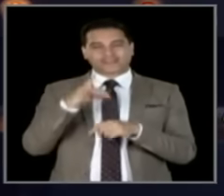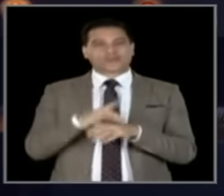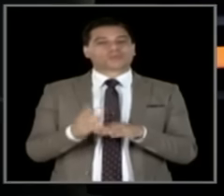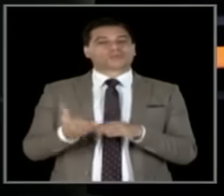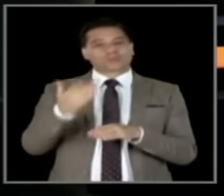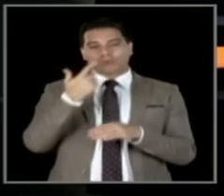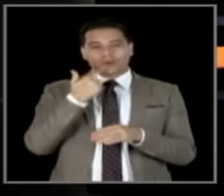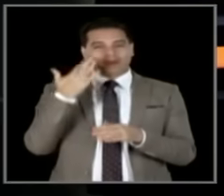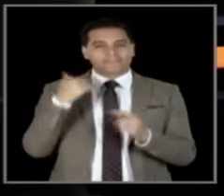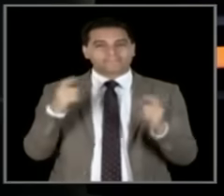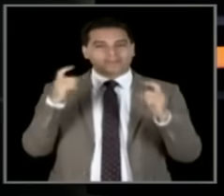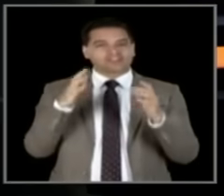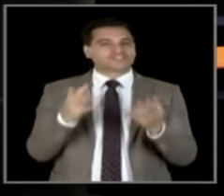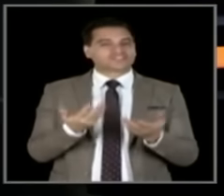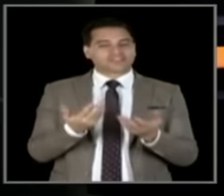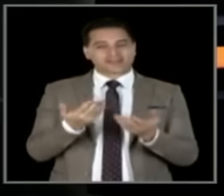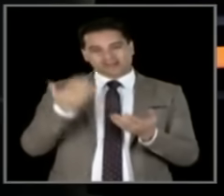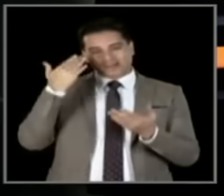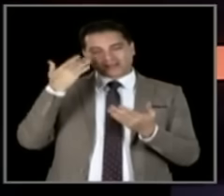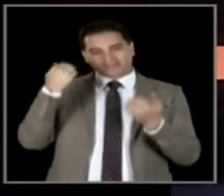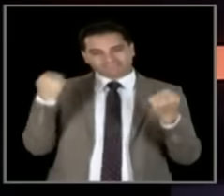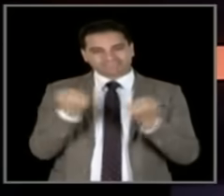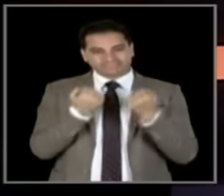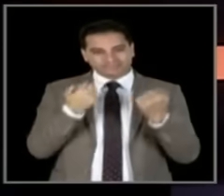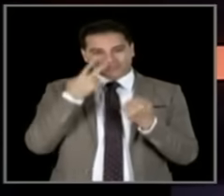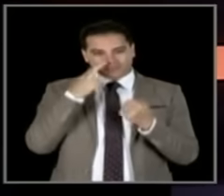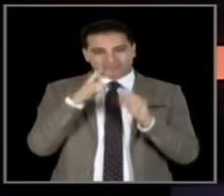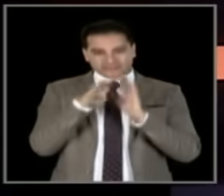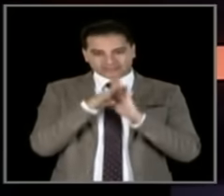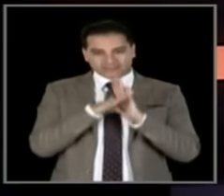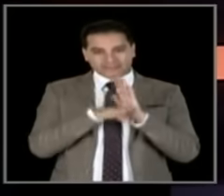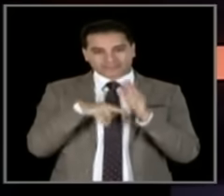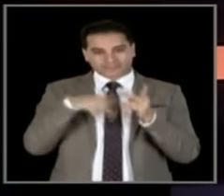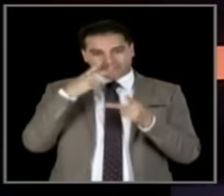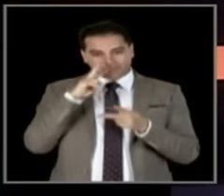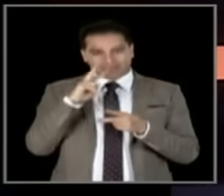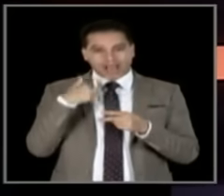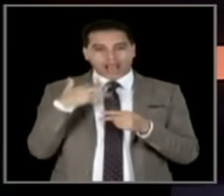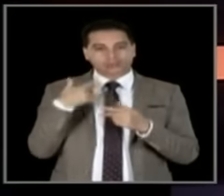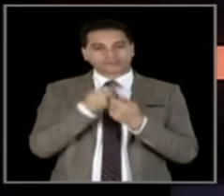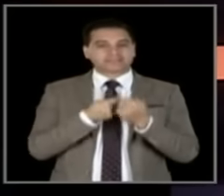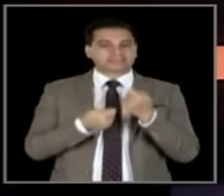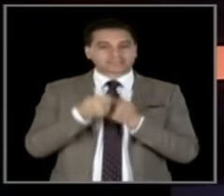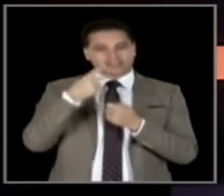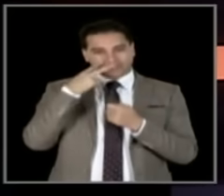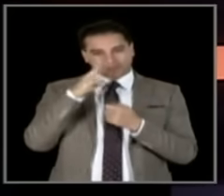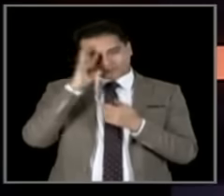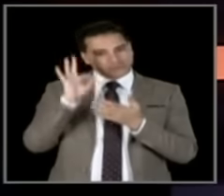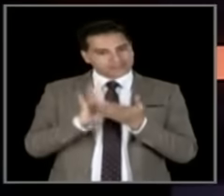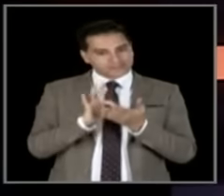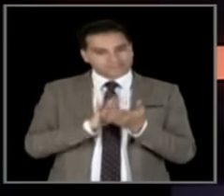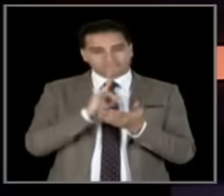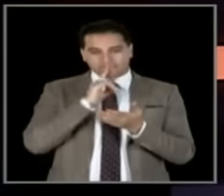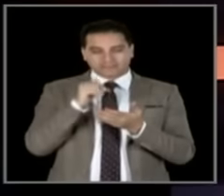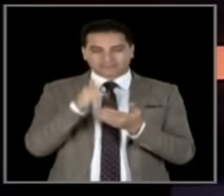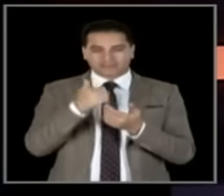فات؟ الماتش اللي فات يمكن الاستعداد ما كانش بالشكل اللي احنا عايزين يكون عليه المستوى، كان